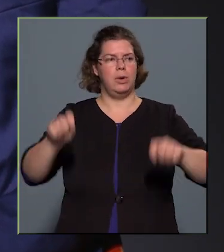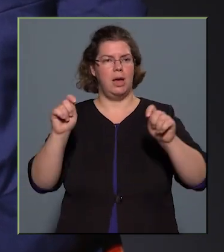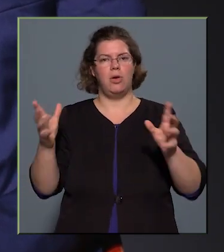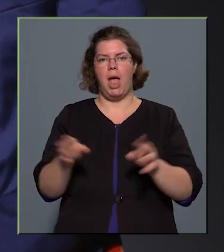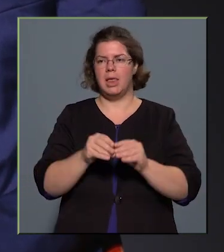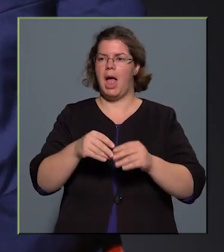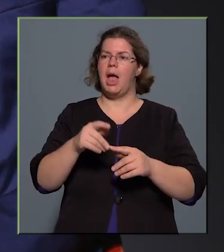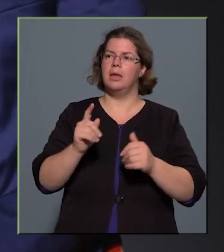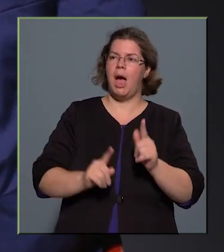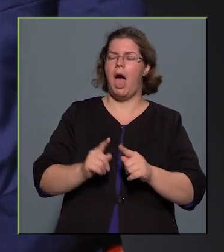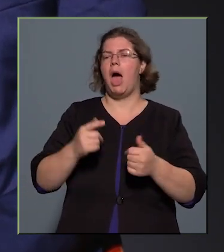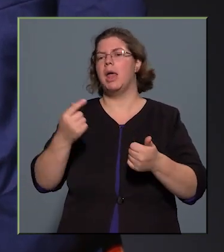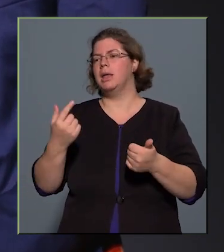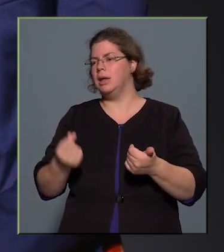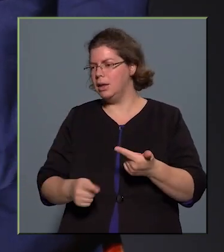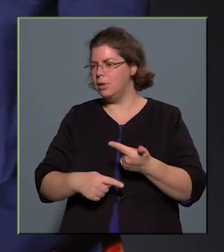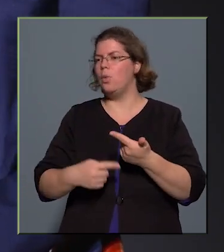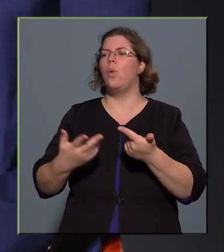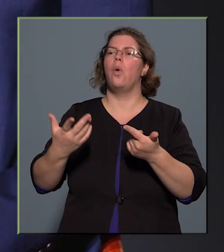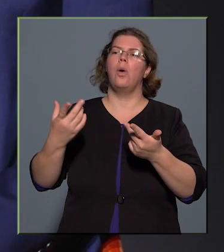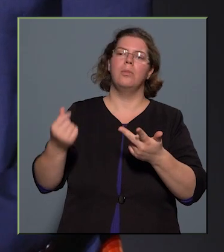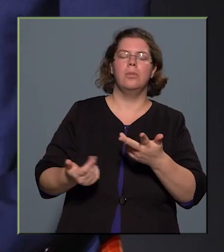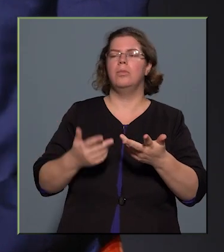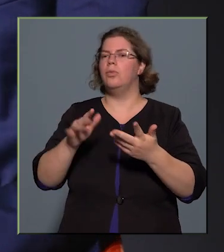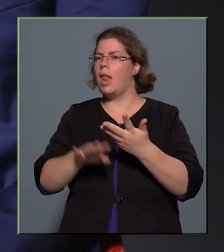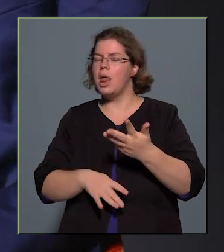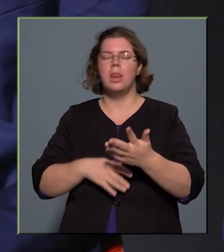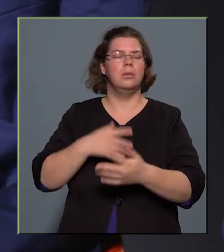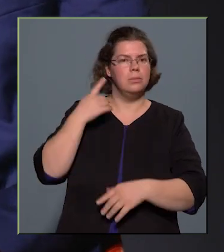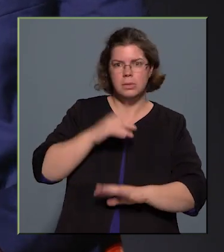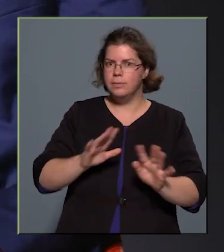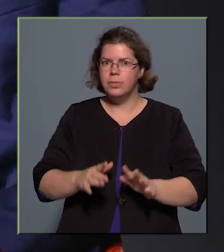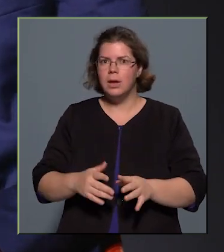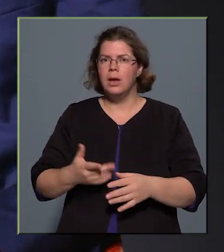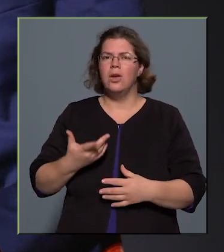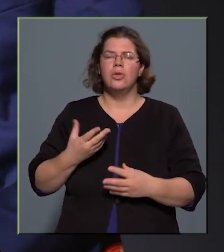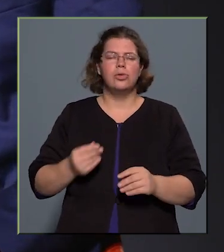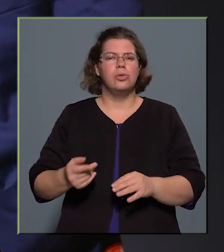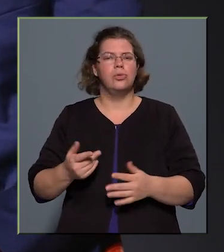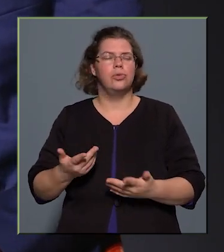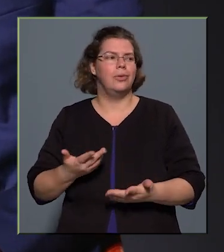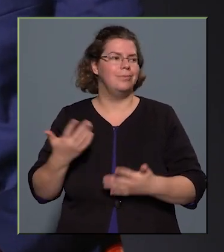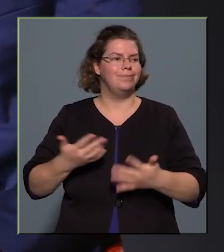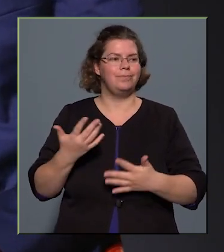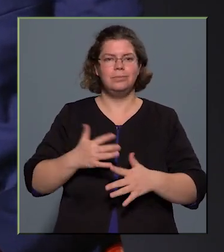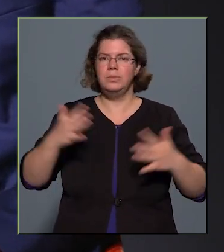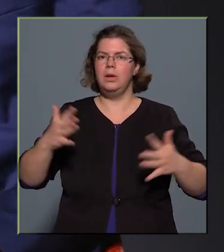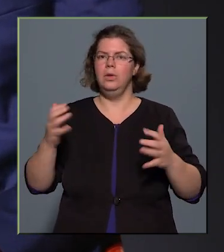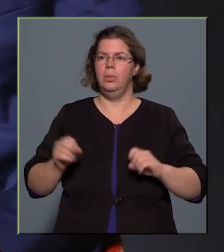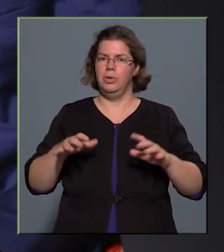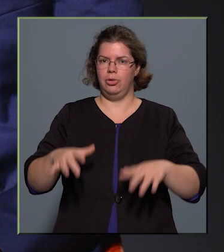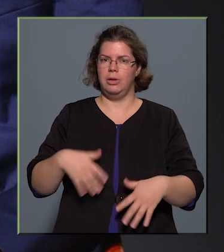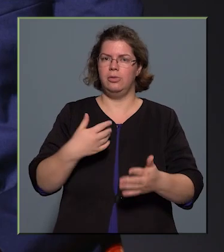ennyi idő, ennyi feladat. Nagyon sokszor a sikerek nem voltak mögötte, de volt, amikor exponenciálisak voltak ezek a sikerek. Tehát, hogy nagyon-nagyon-nagyon hatalmas hatást tett ugye